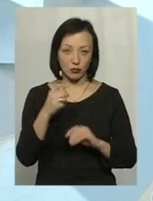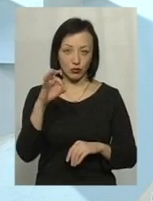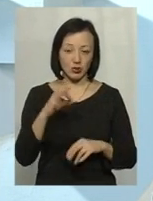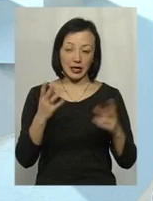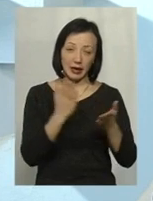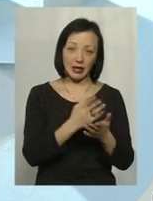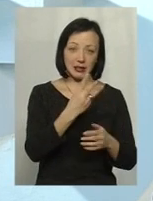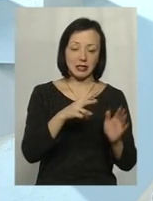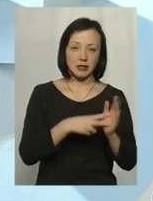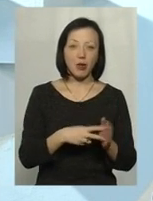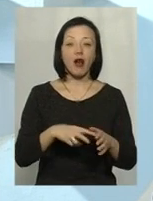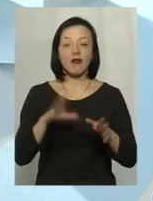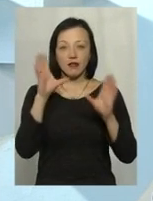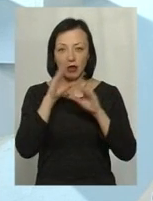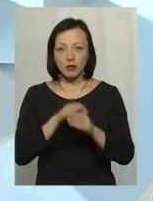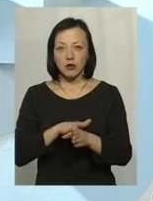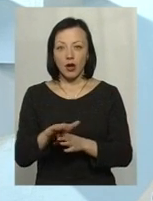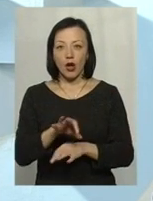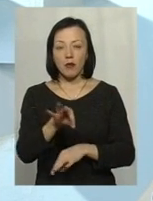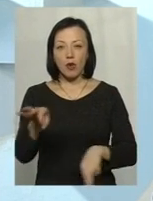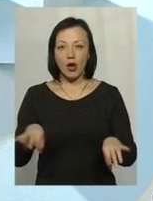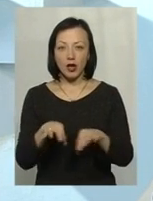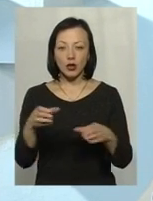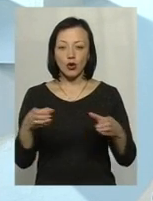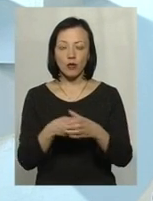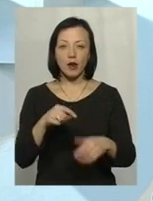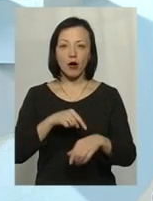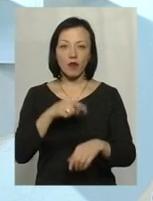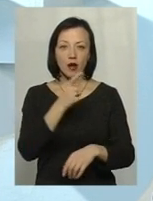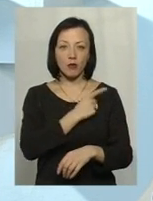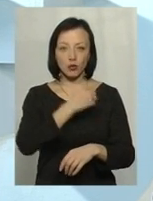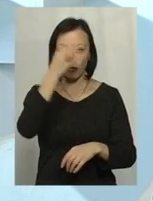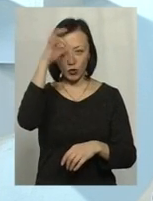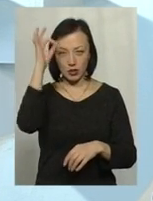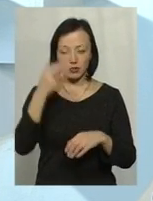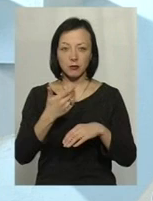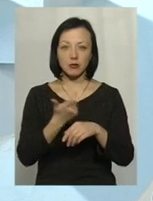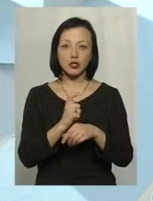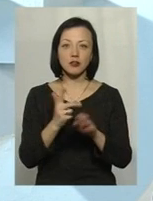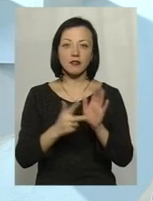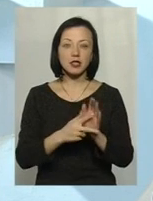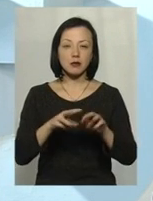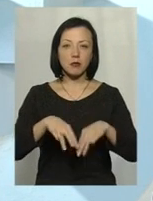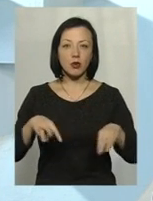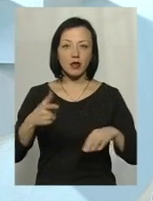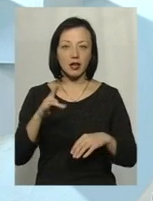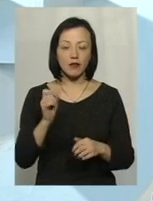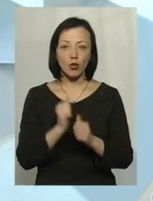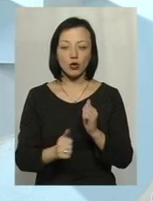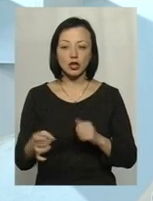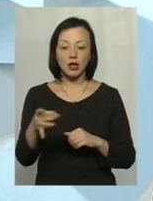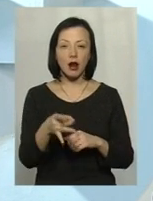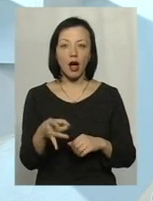нам вдалося реалізувати проєкт групи реагування патрульної поліції, ціна якого складає більше 8 мільйонів гривень, і кожен